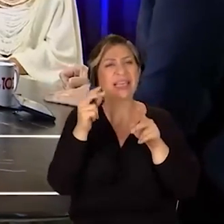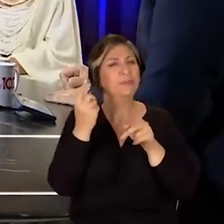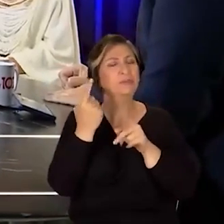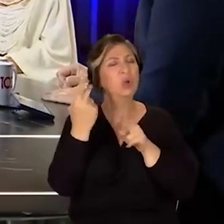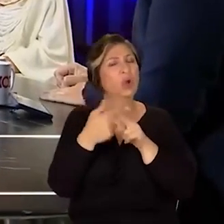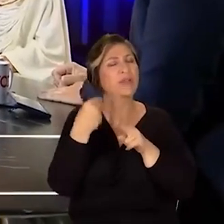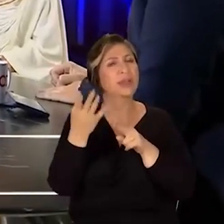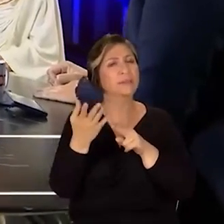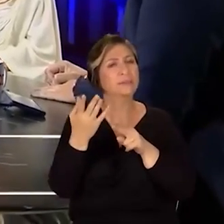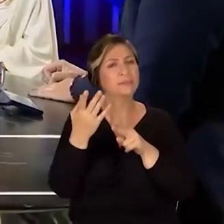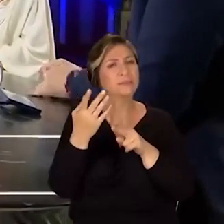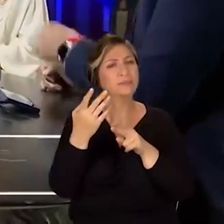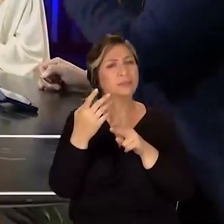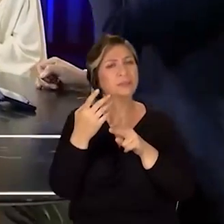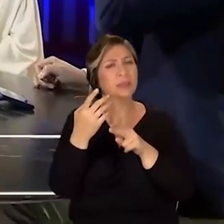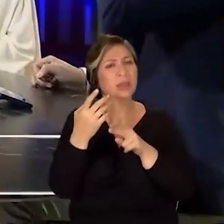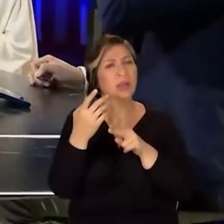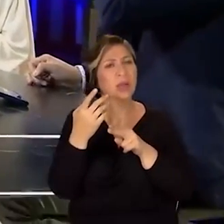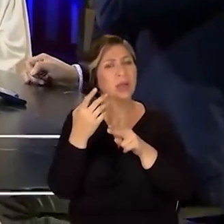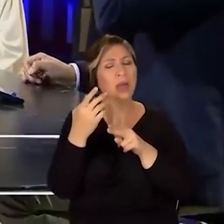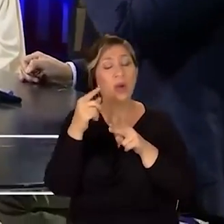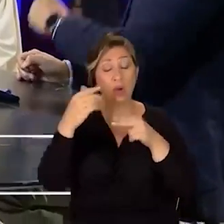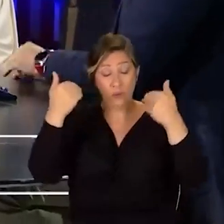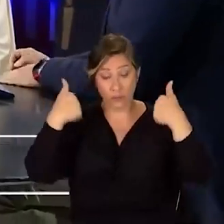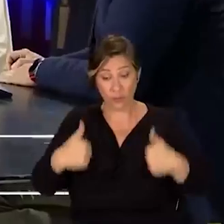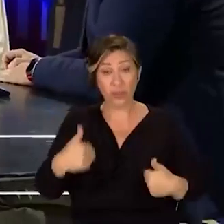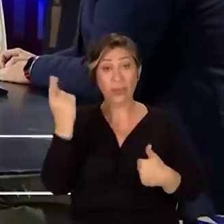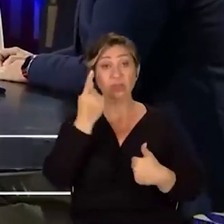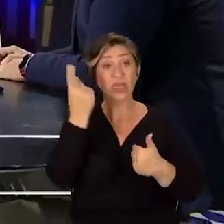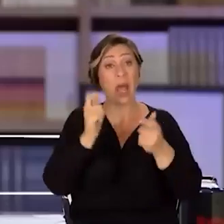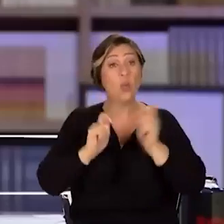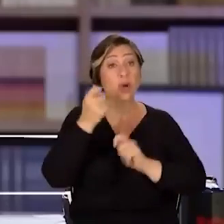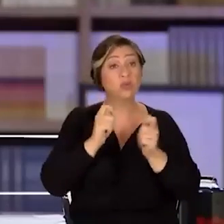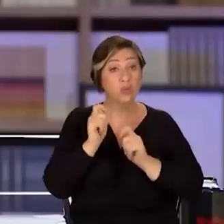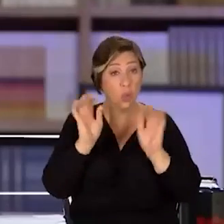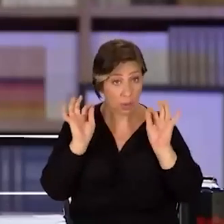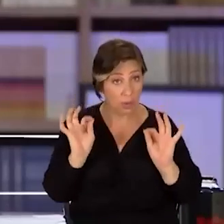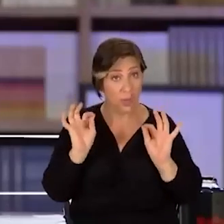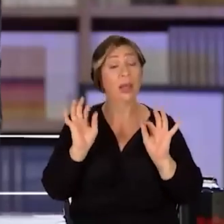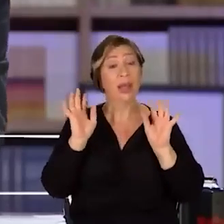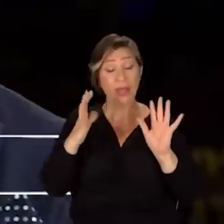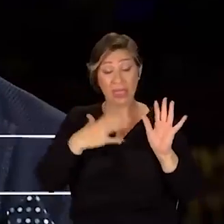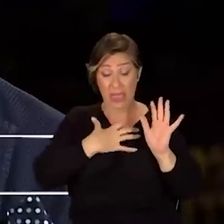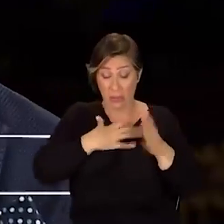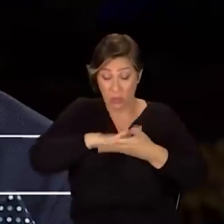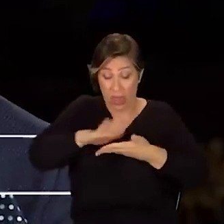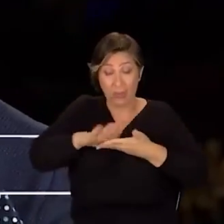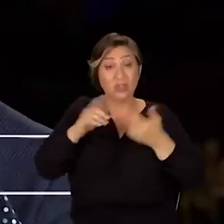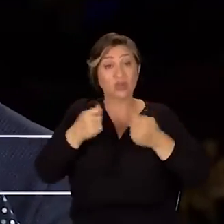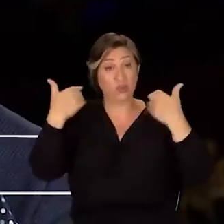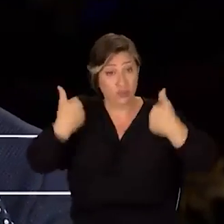örnek verelim, tekno örnekler verelim. Ama onun dışında vücutta da bir şeylerle uğraşıyor tabii galiba. Ki. Vücut da kendisi uğraşıyor çünkü